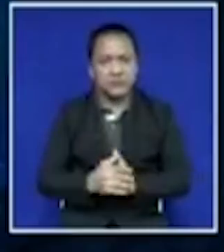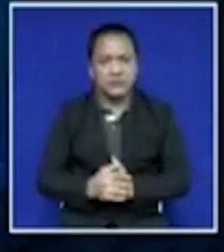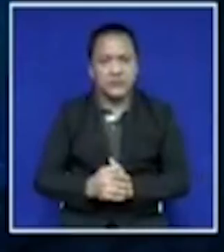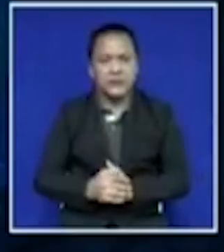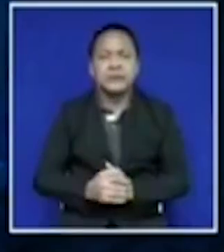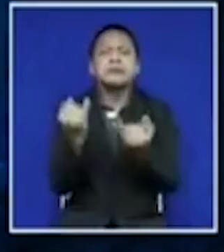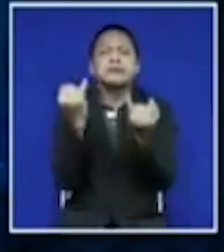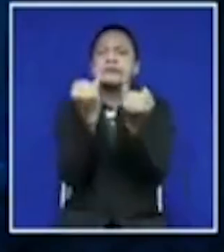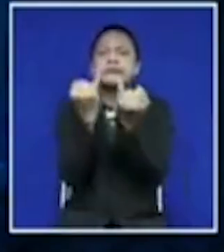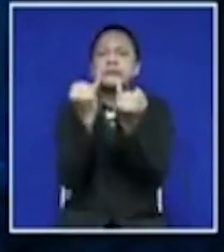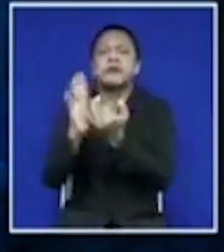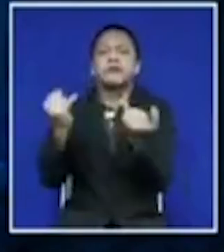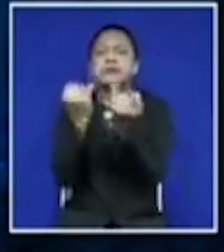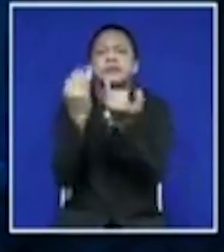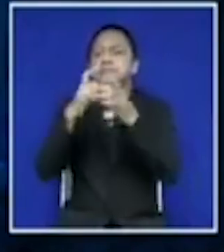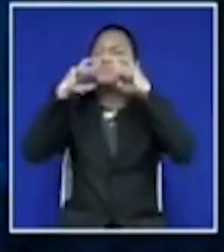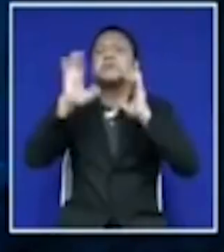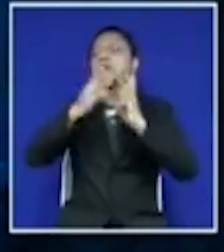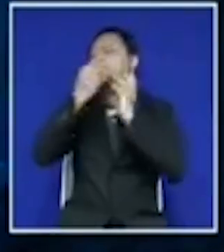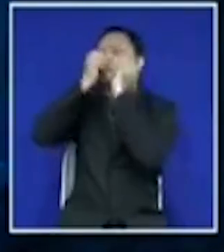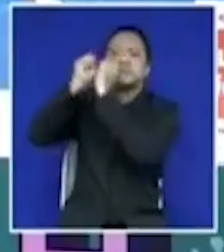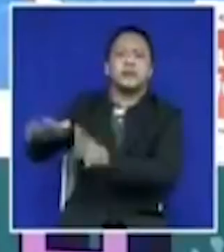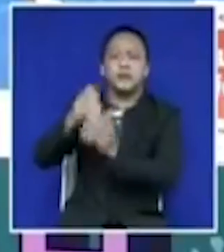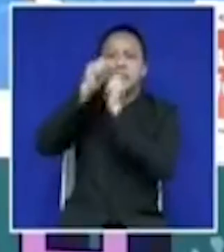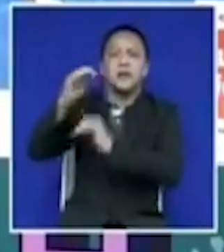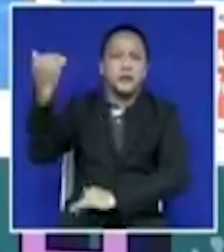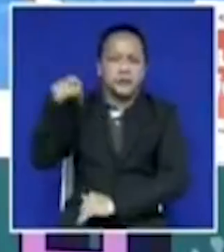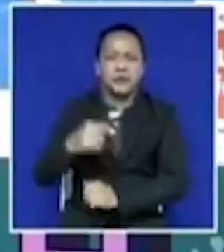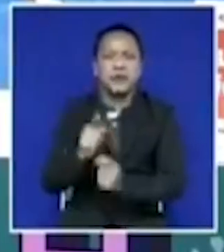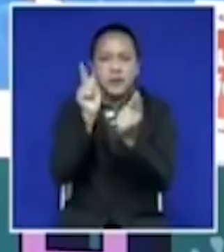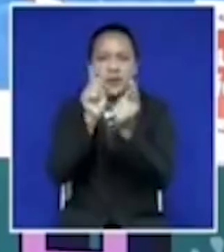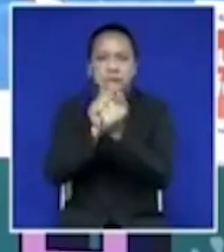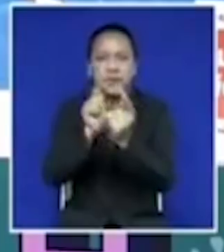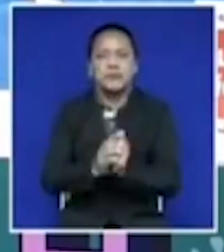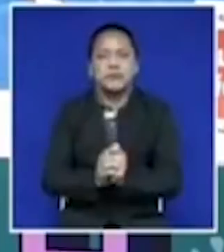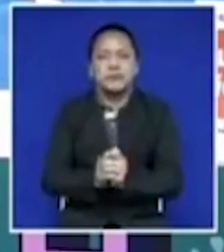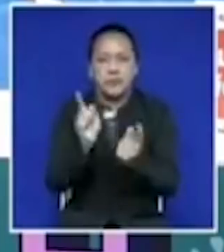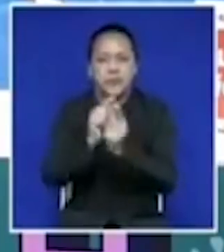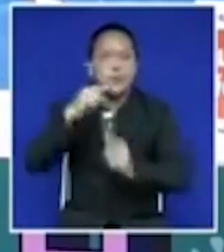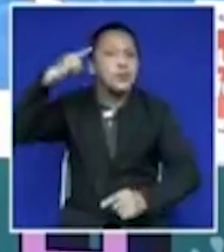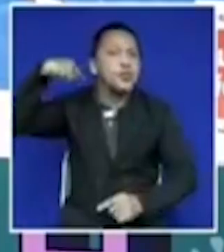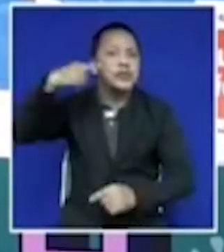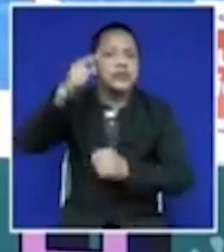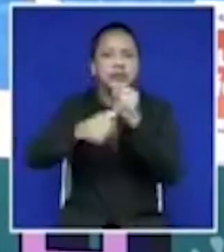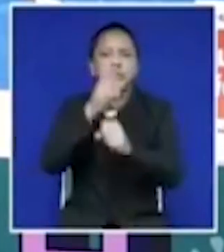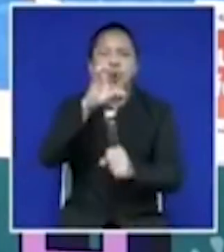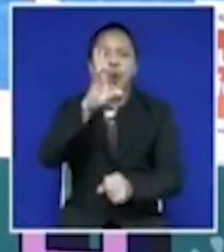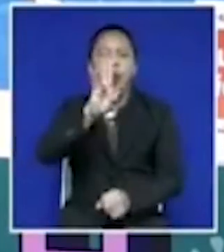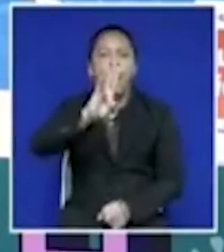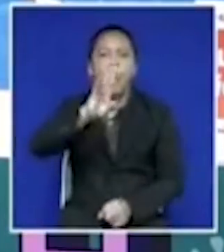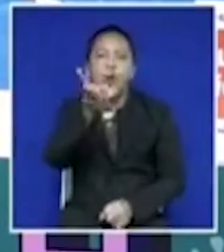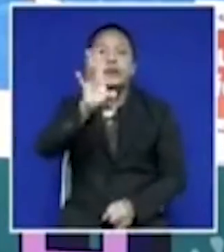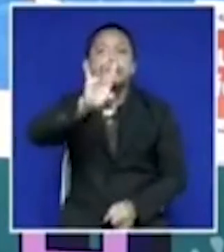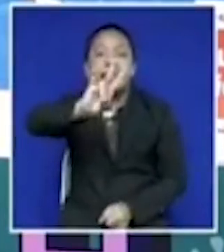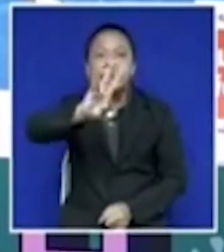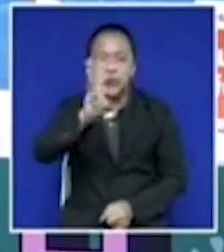ชินคุ้นเคยนี่ครับผลออกมาแล้วครับจากเคสอินเด็กซ์ที่เราบอกว่าเป็นหญิงอายุ67ปีมีชุดพฤติ